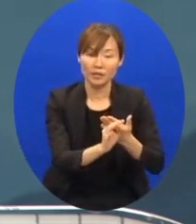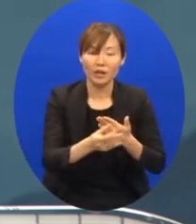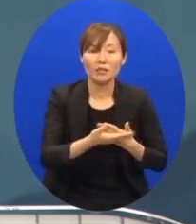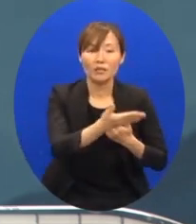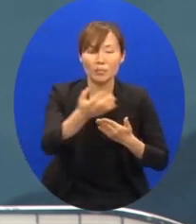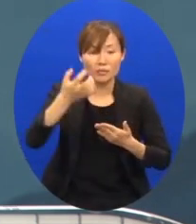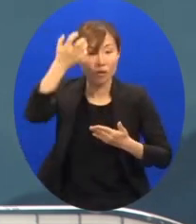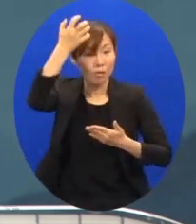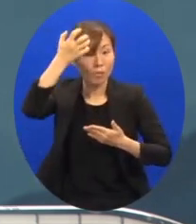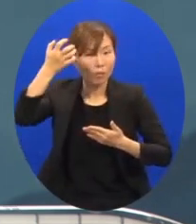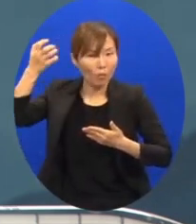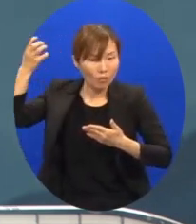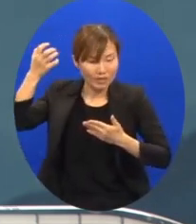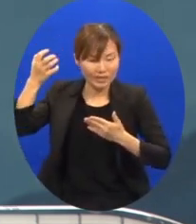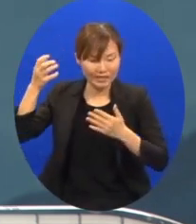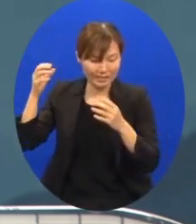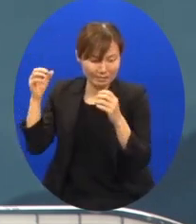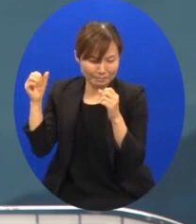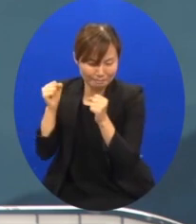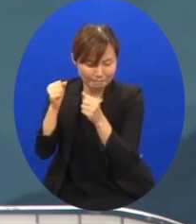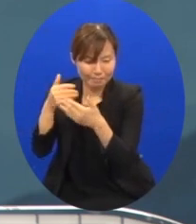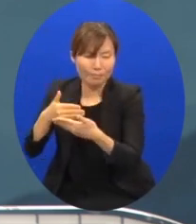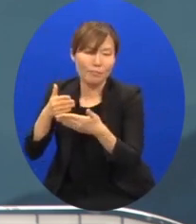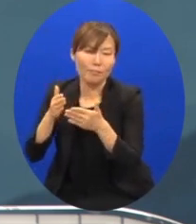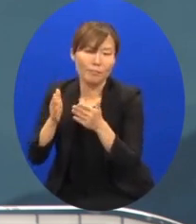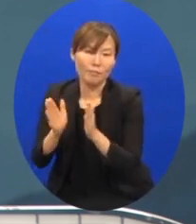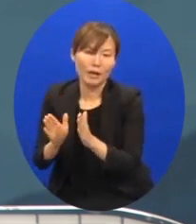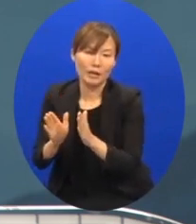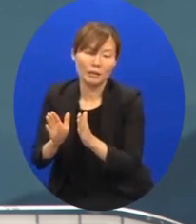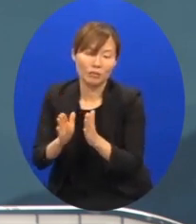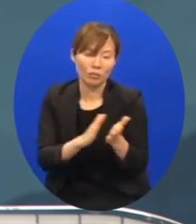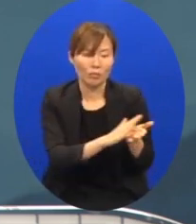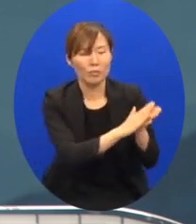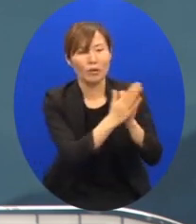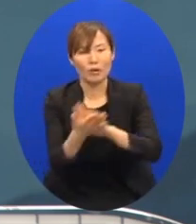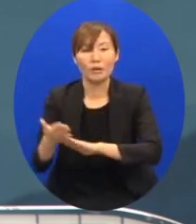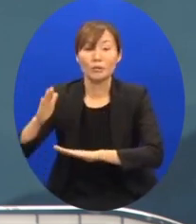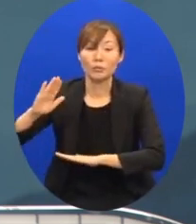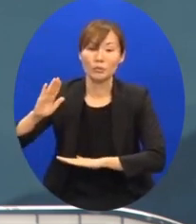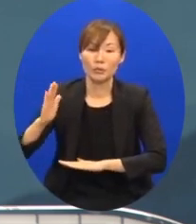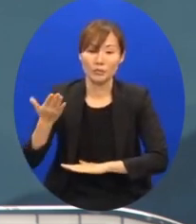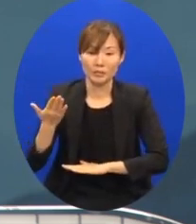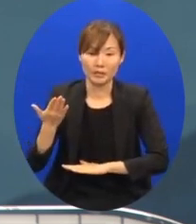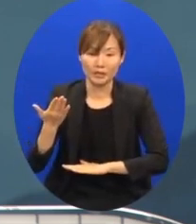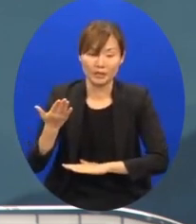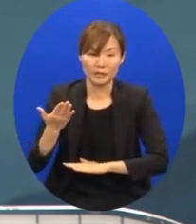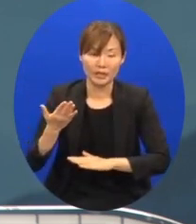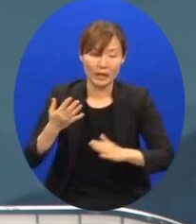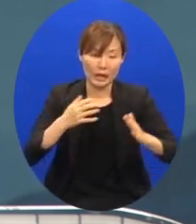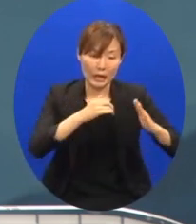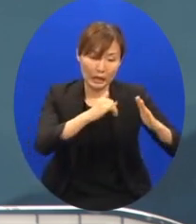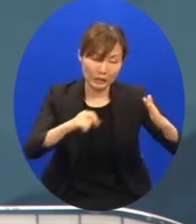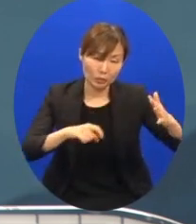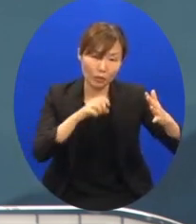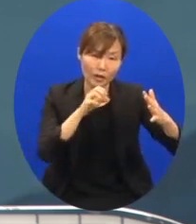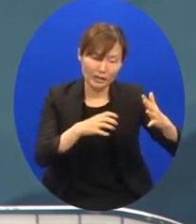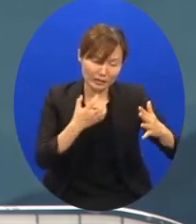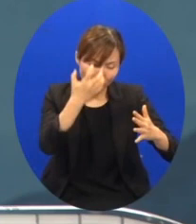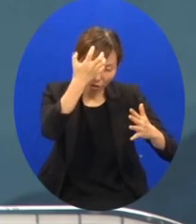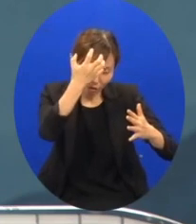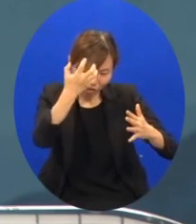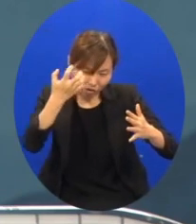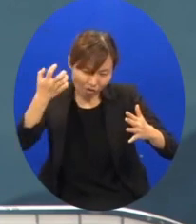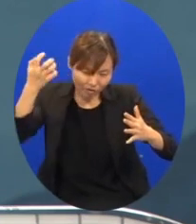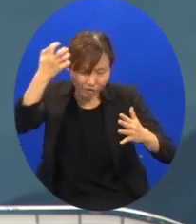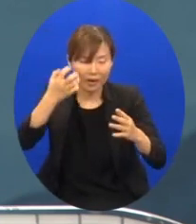여러분의 영혼은 꽝 뻥 얼어붙은 냉방이 되어버립니다 가정 안에 한 사람이라도 성령으로 뜨겁게 감동이